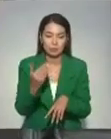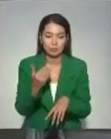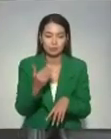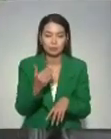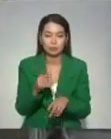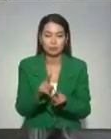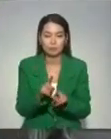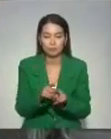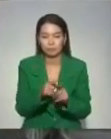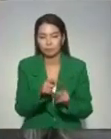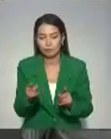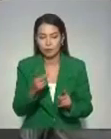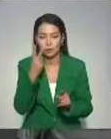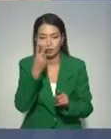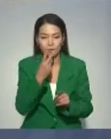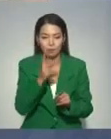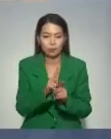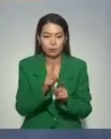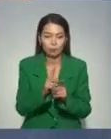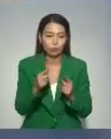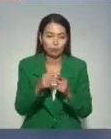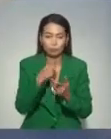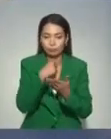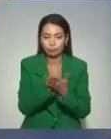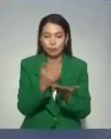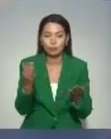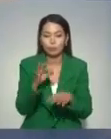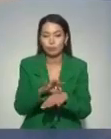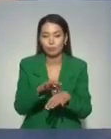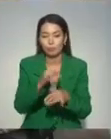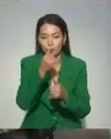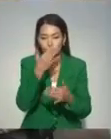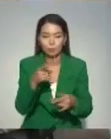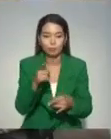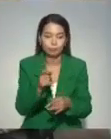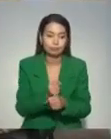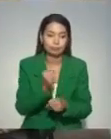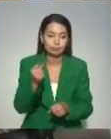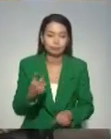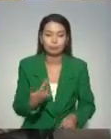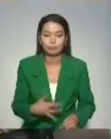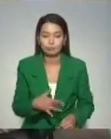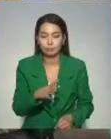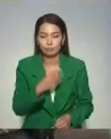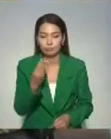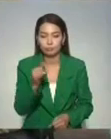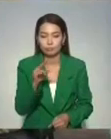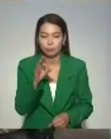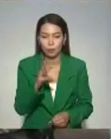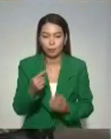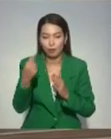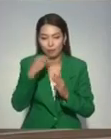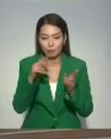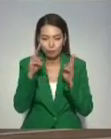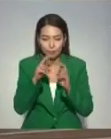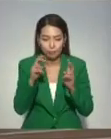Врачи Лоры на протяжении 2 лет не могли поставить ему диагноз, а затем отправили к гастроэнтерологу. Шумков провел эндоскопию, но